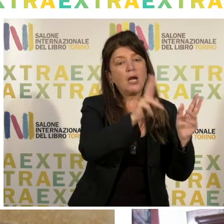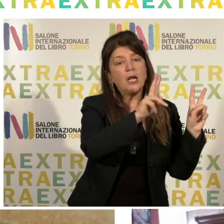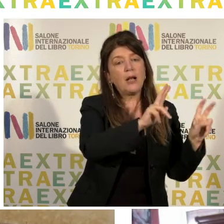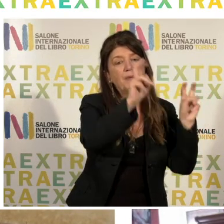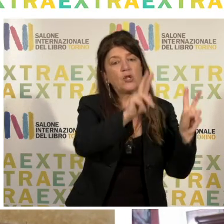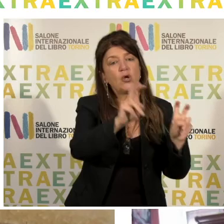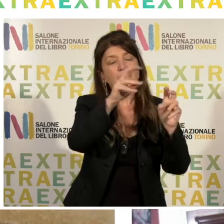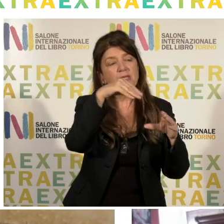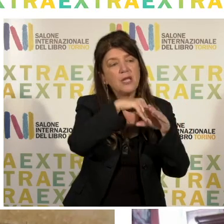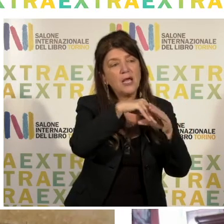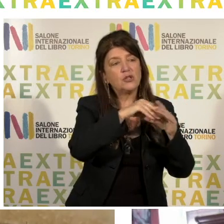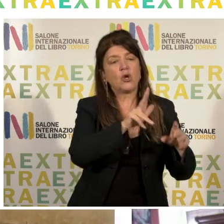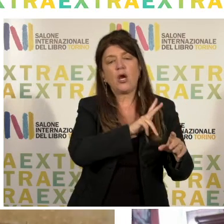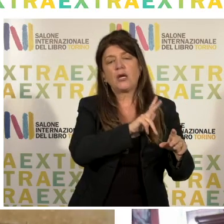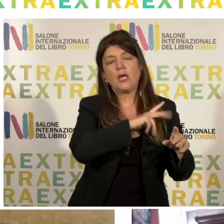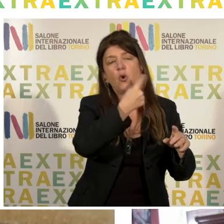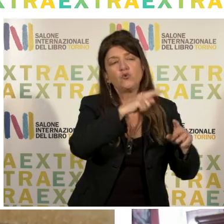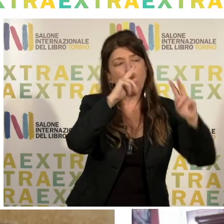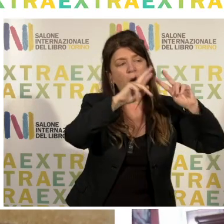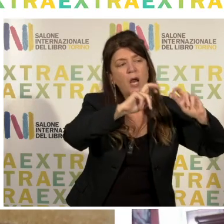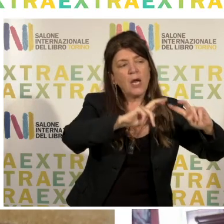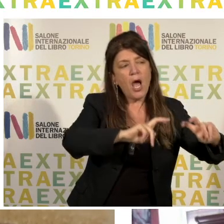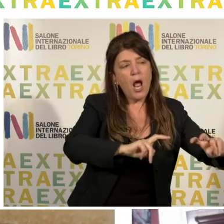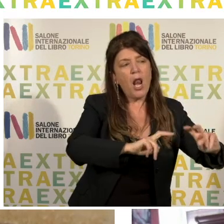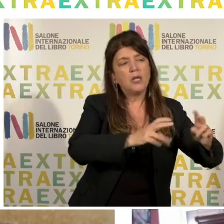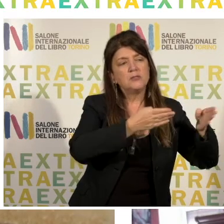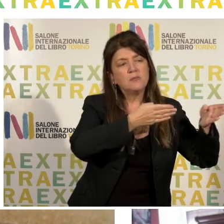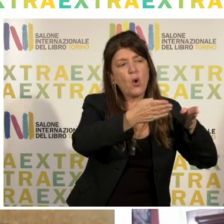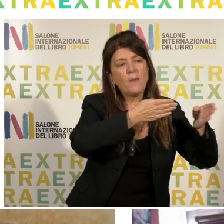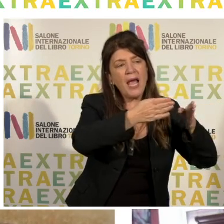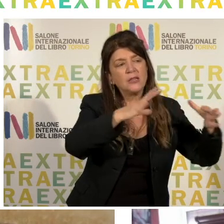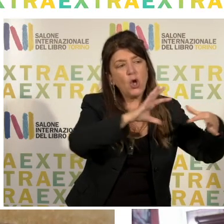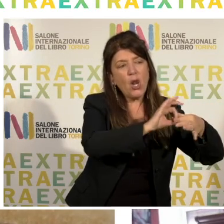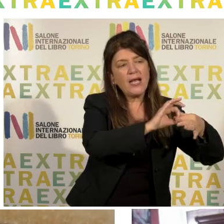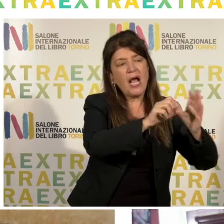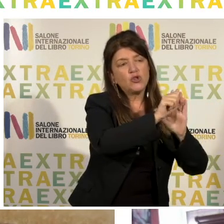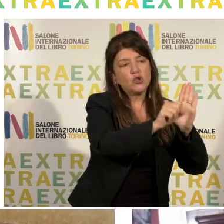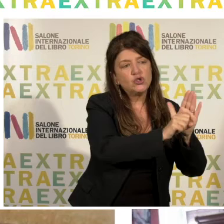analisi dei diversi momenti della storia e del pensiero,